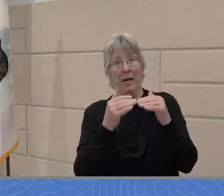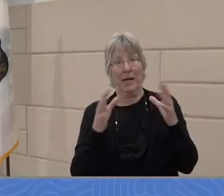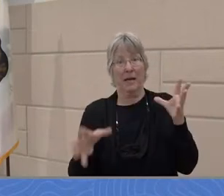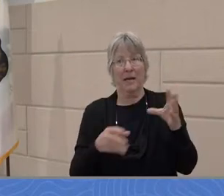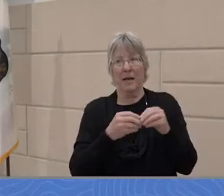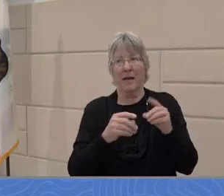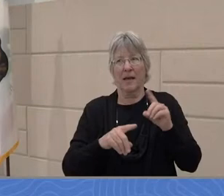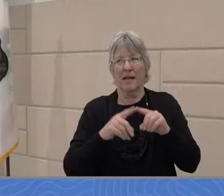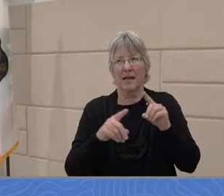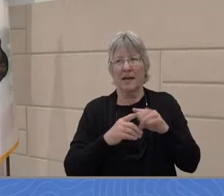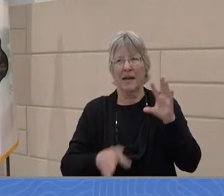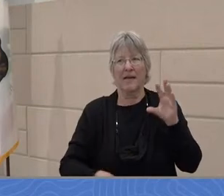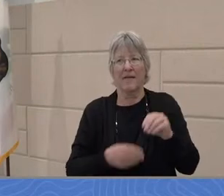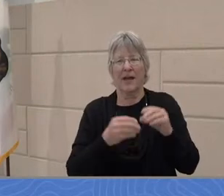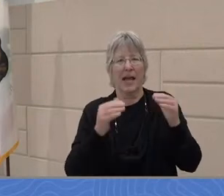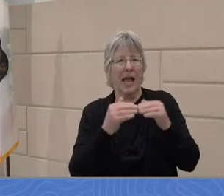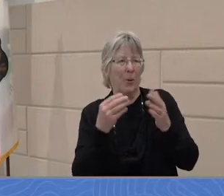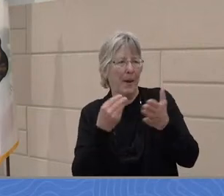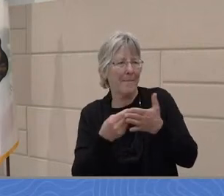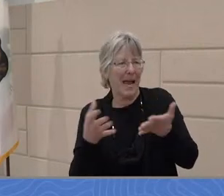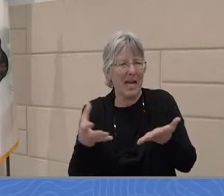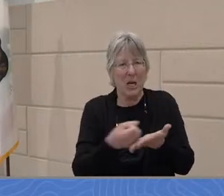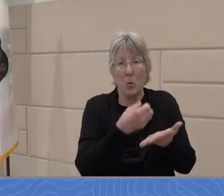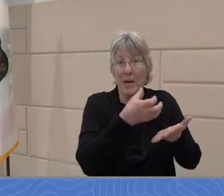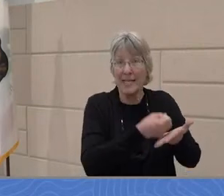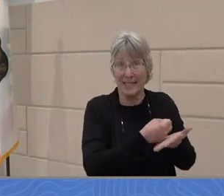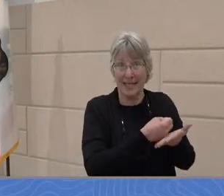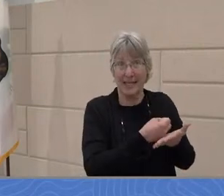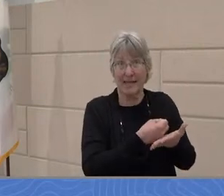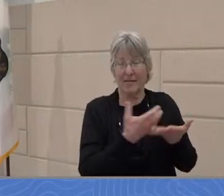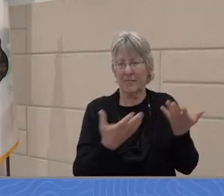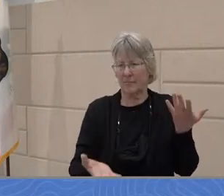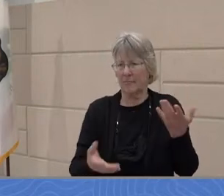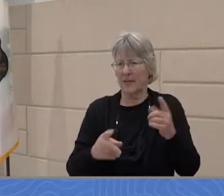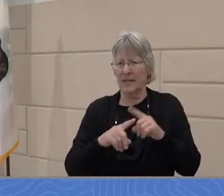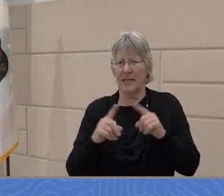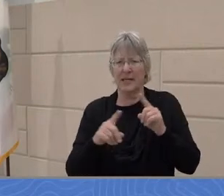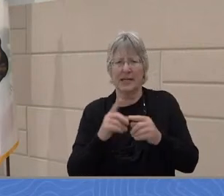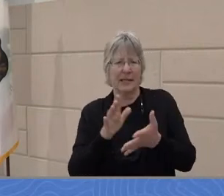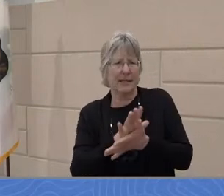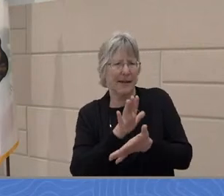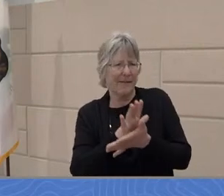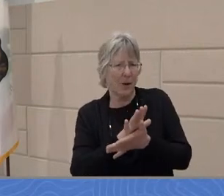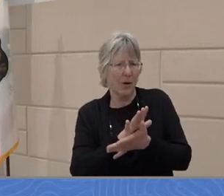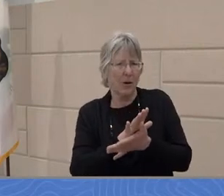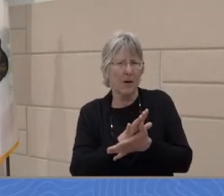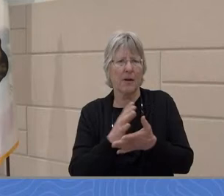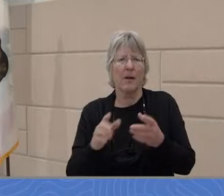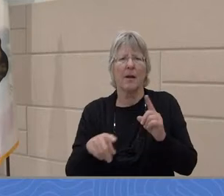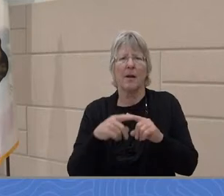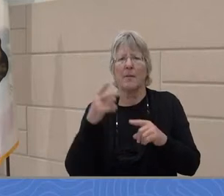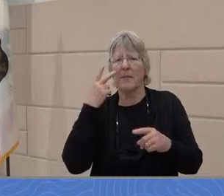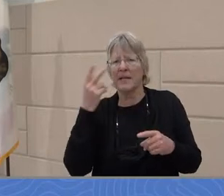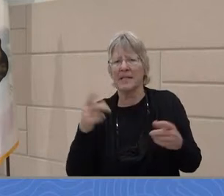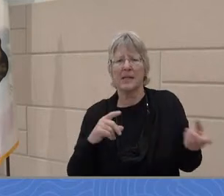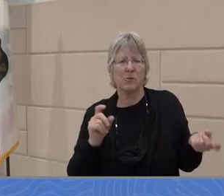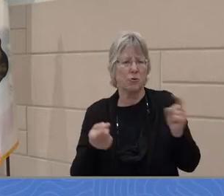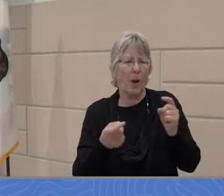ติทัวนำใบตะตัวตะตามทัพไปการได้บานตะตัวเมา